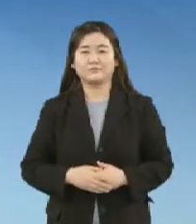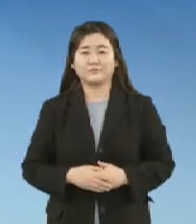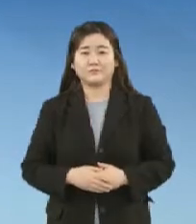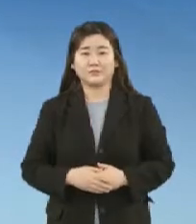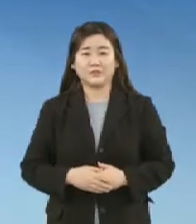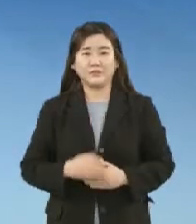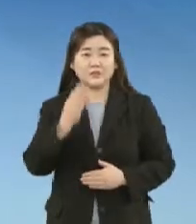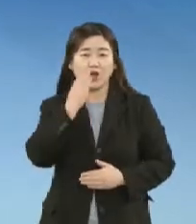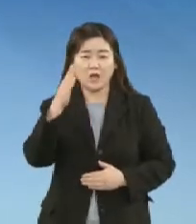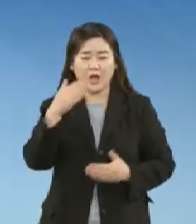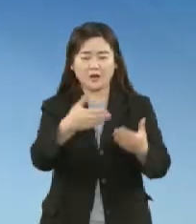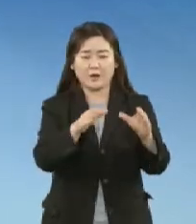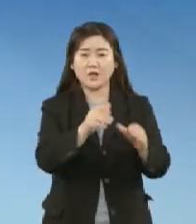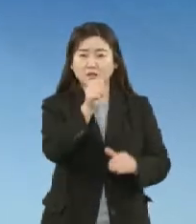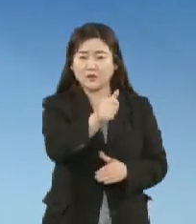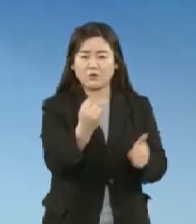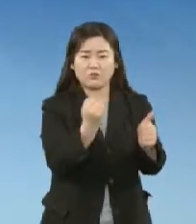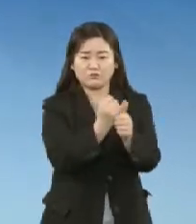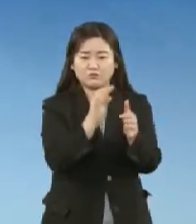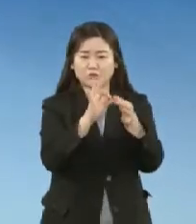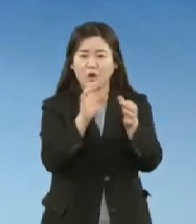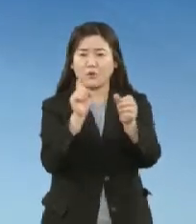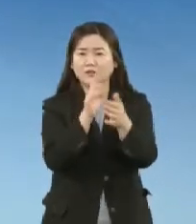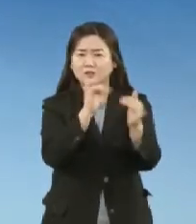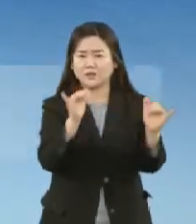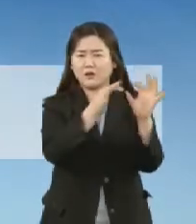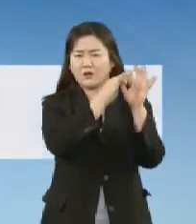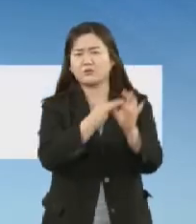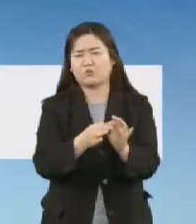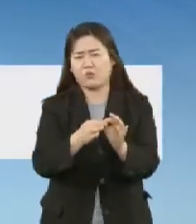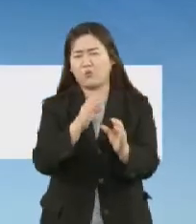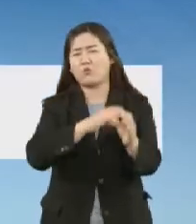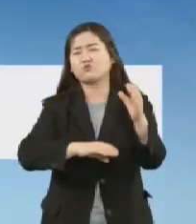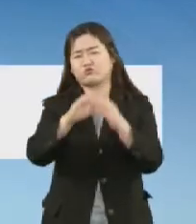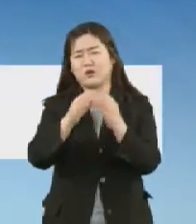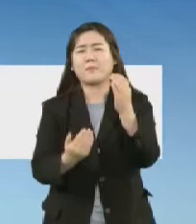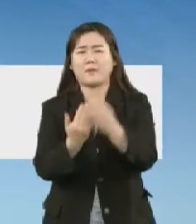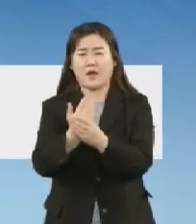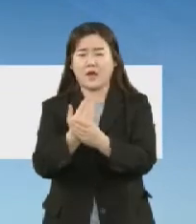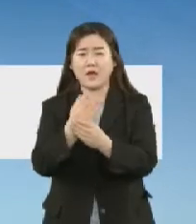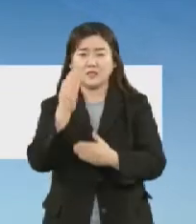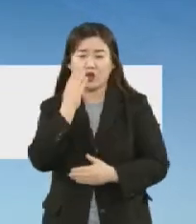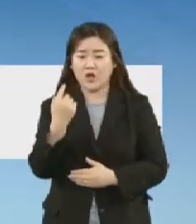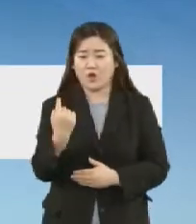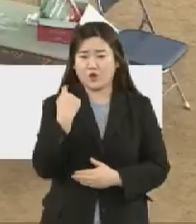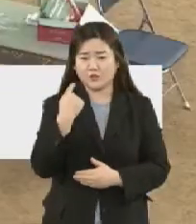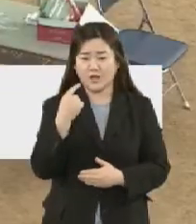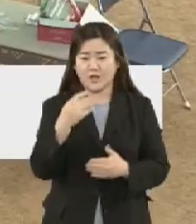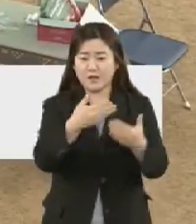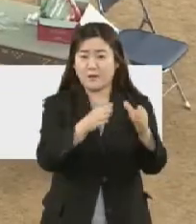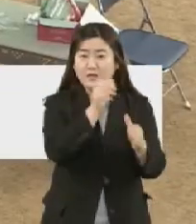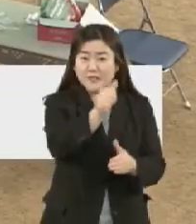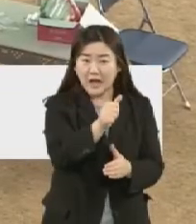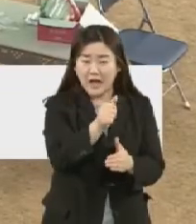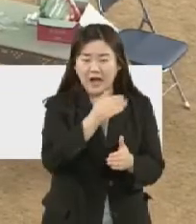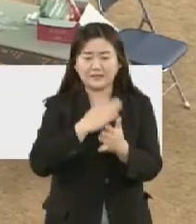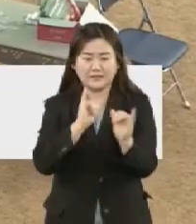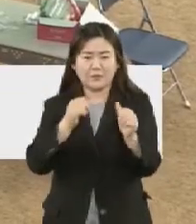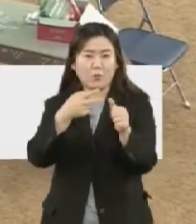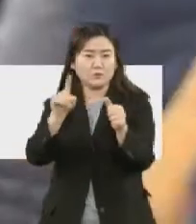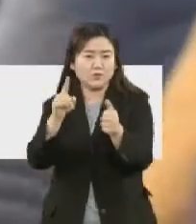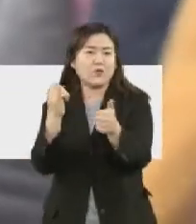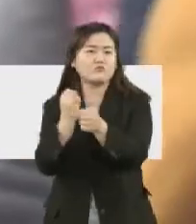청양에서 2장 부부 관련 확진 자가 계속 추가되고 있습니다 청양군 어제 2장 부부의 재인 인